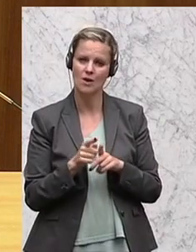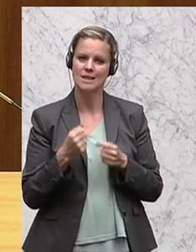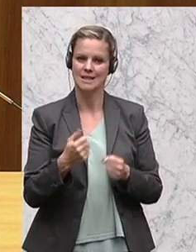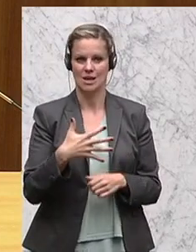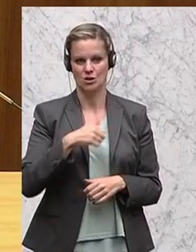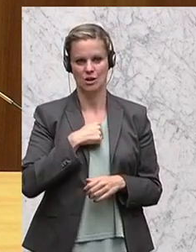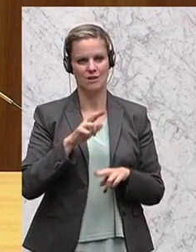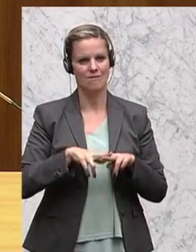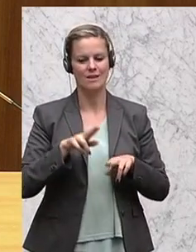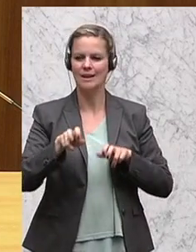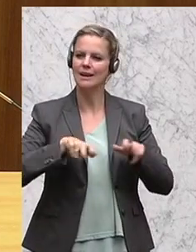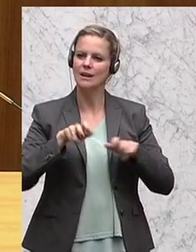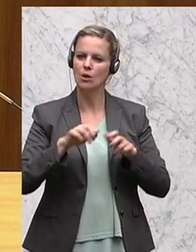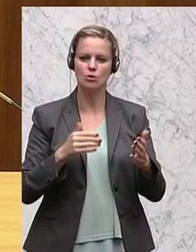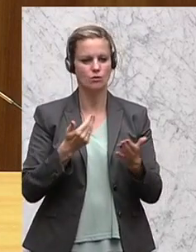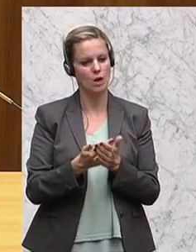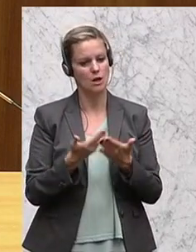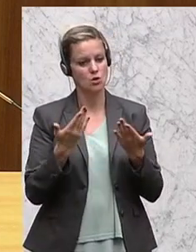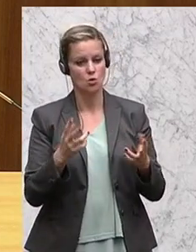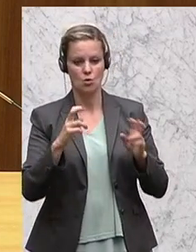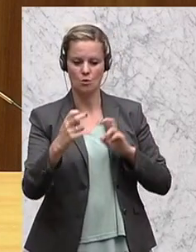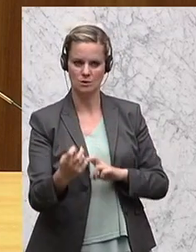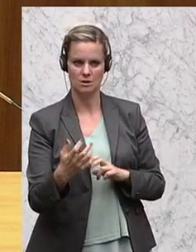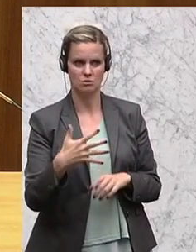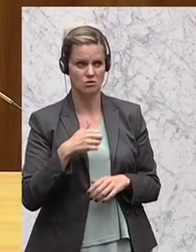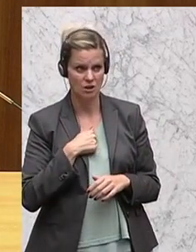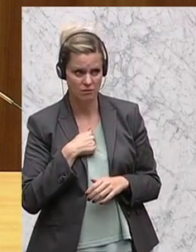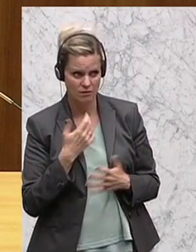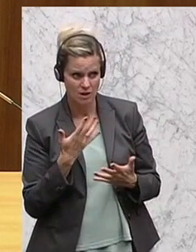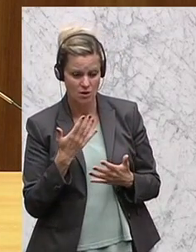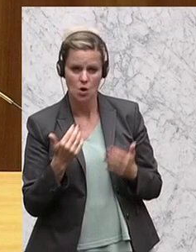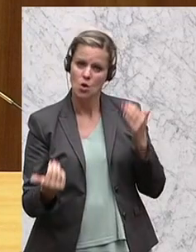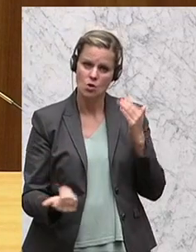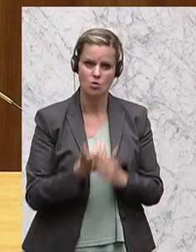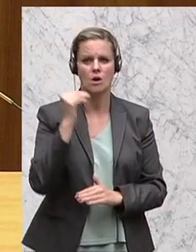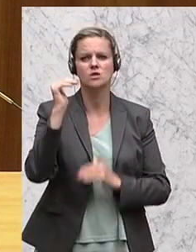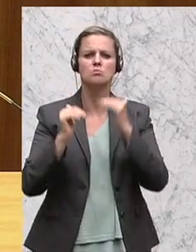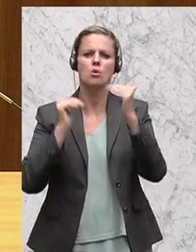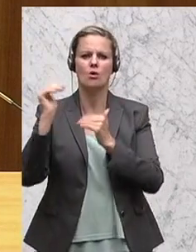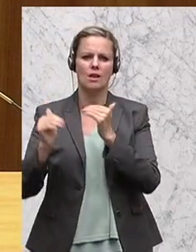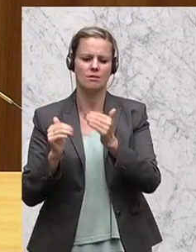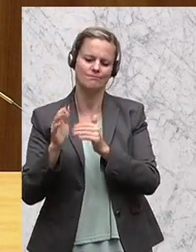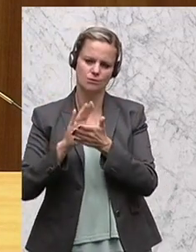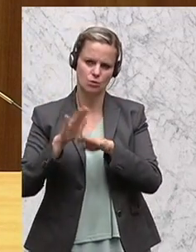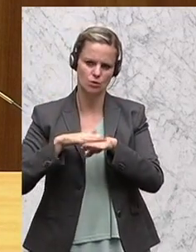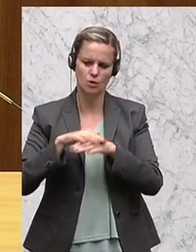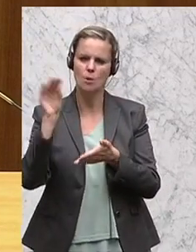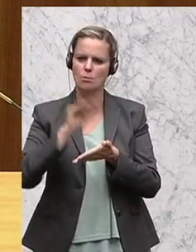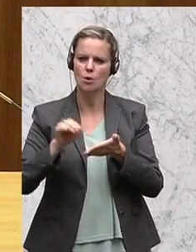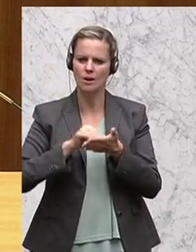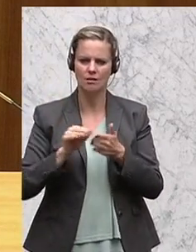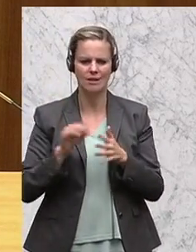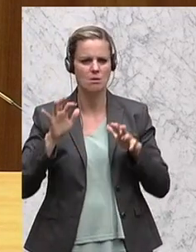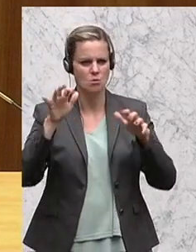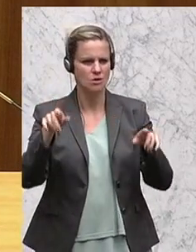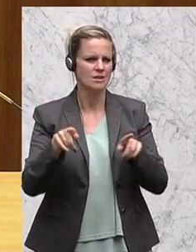die Regierungsvorlage so umgesetzt wird, wie sie jetzt vorliegt, Sie schaffen ein neues Bürokratiemonster, ähnlich wie der Handwerkerbonus